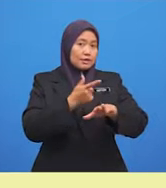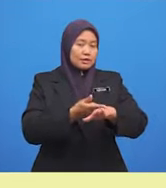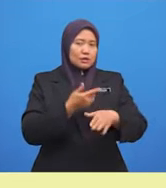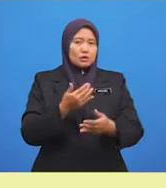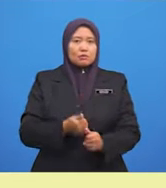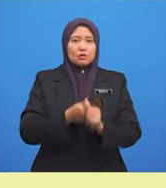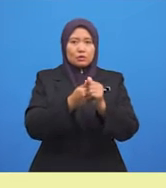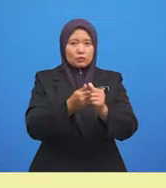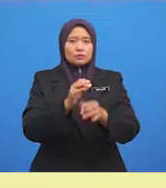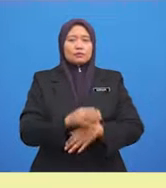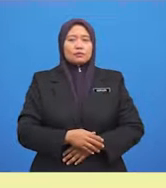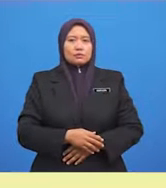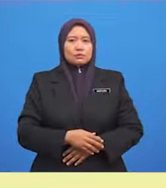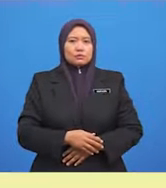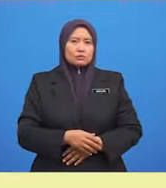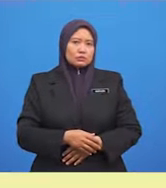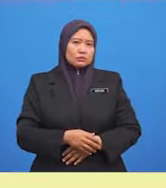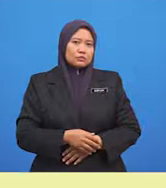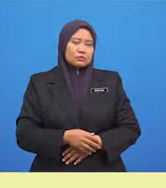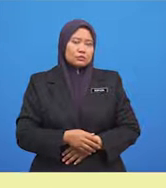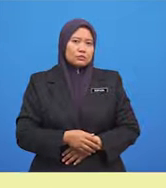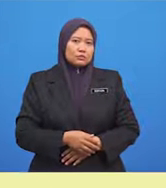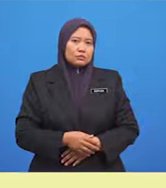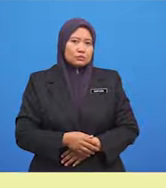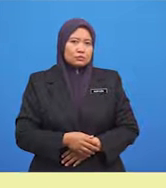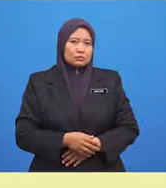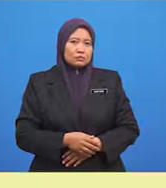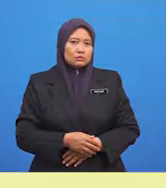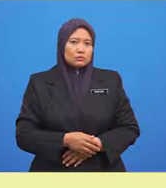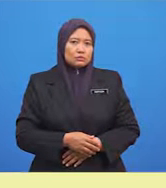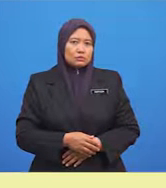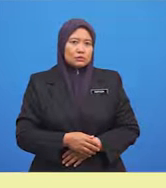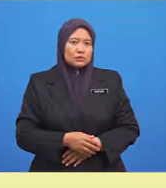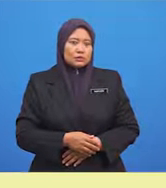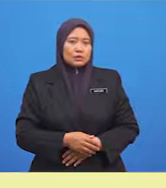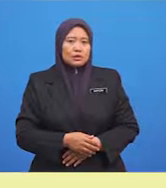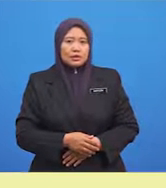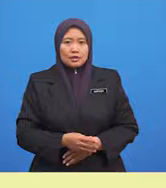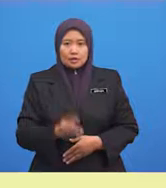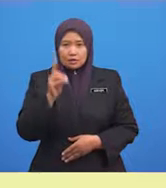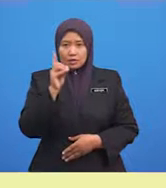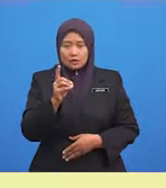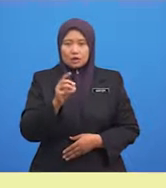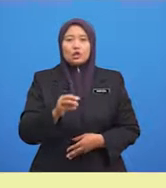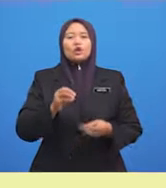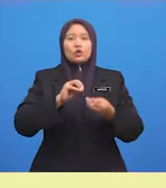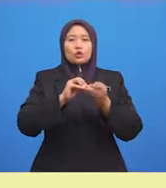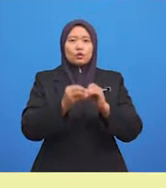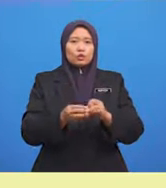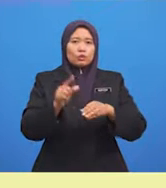Cuba murid-murid selesaikan latihan berikut. Tentukan bilangan unsur dalam set